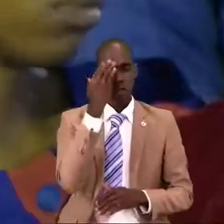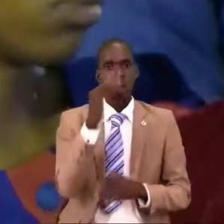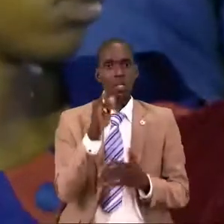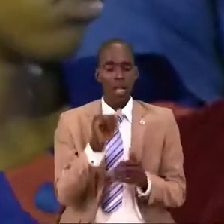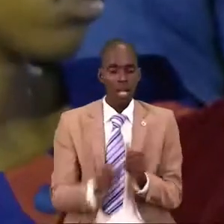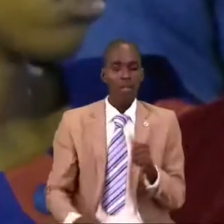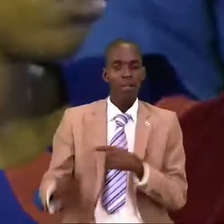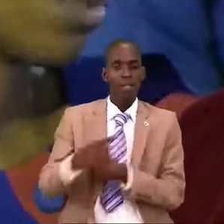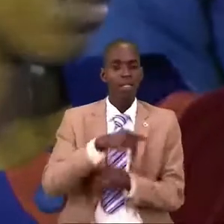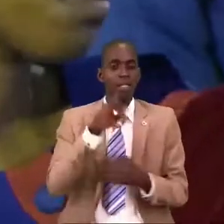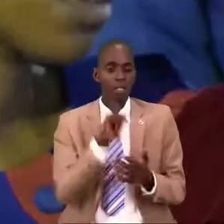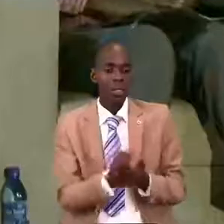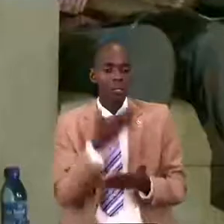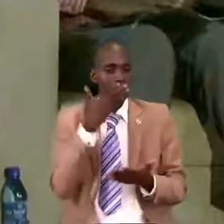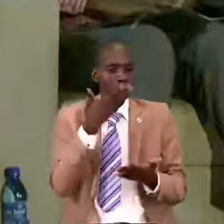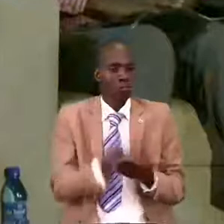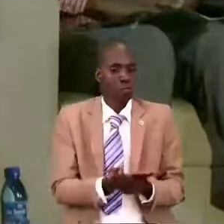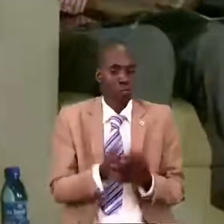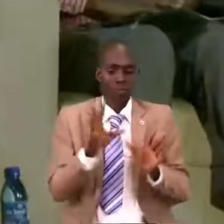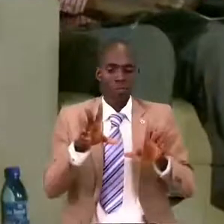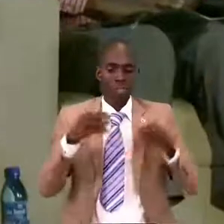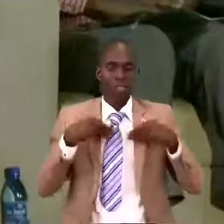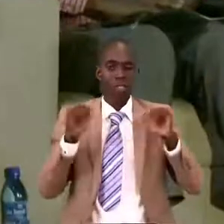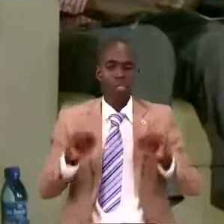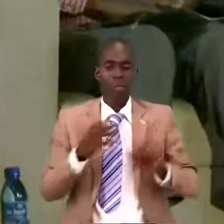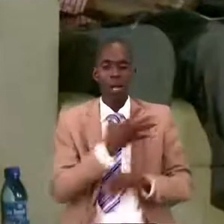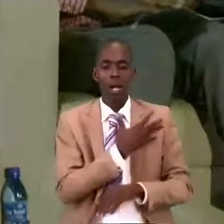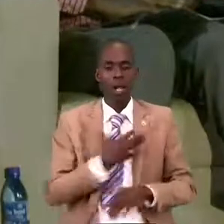devant Dieu. Amen dans votre vie.